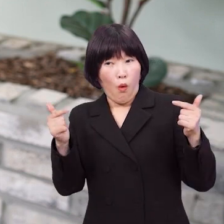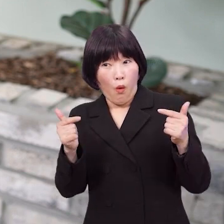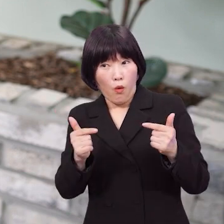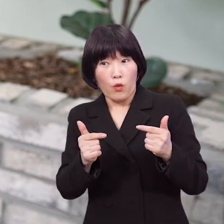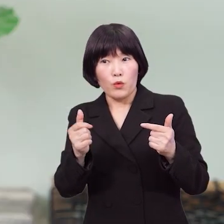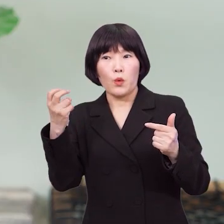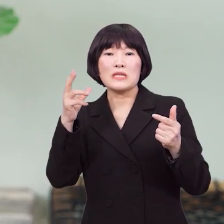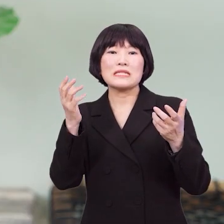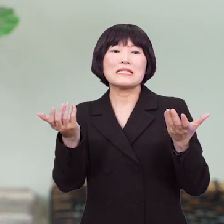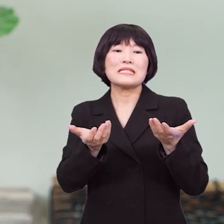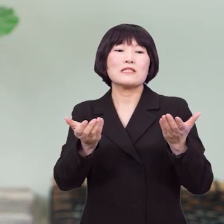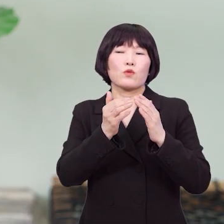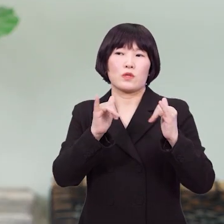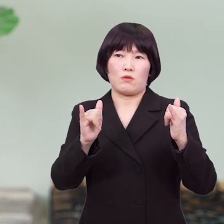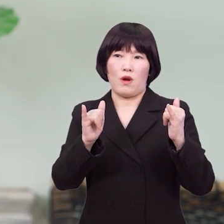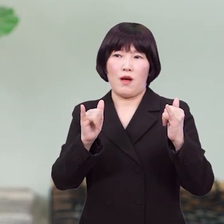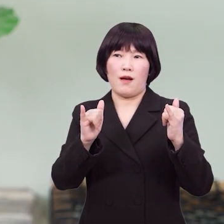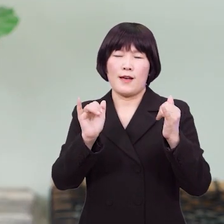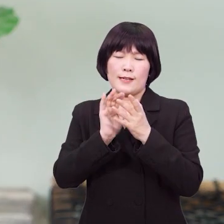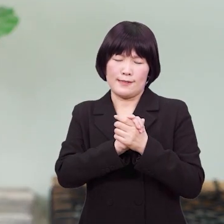낯가림도 줄고